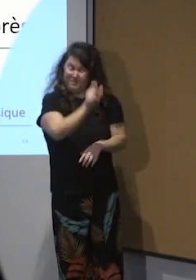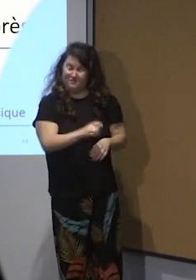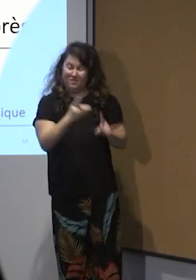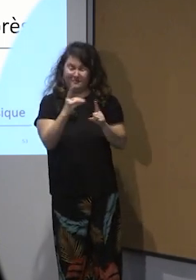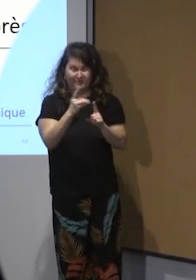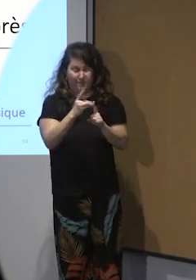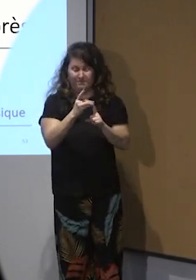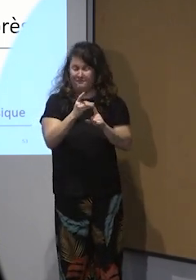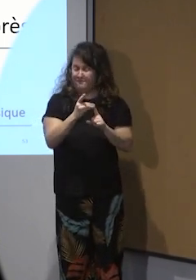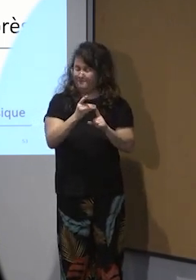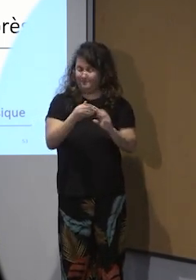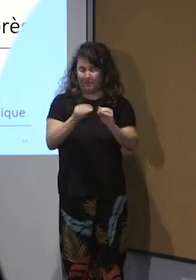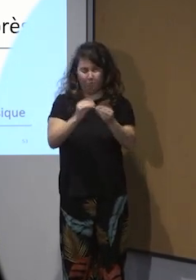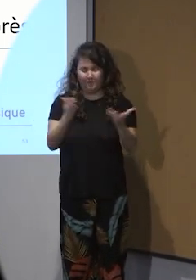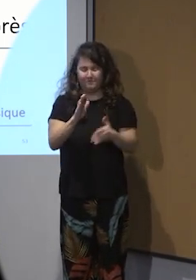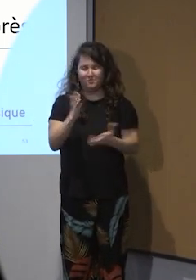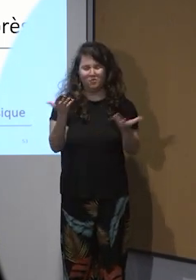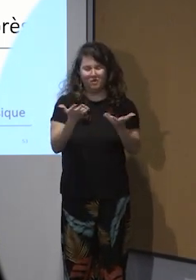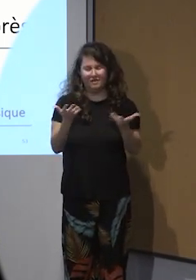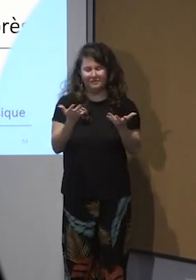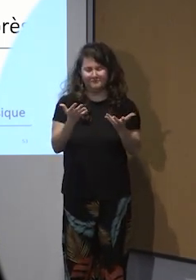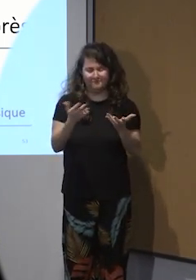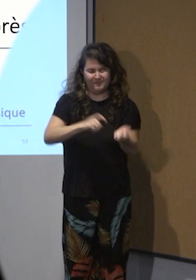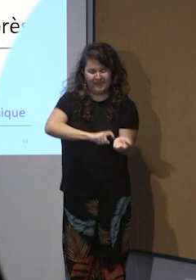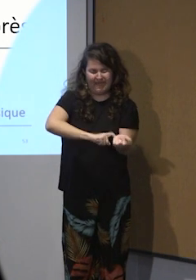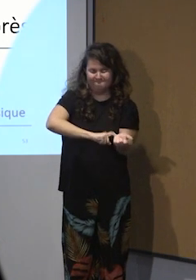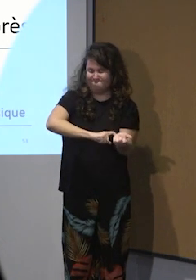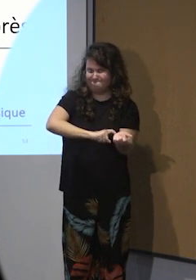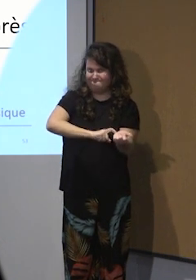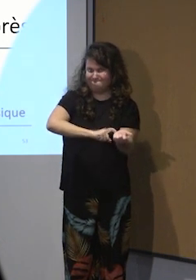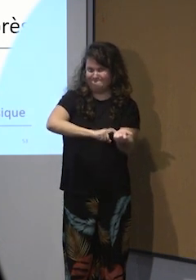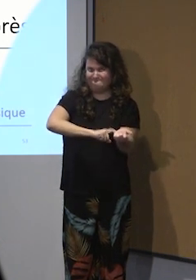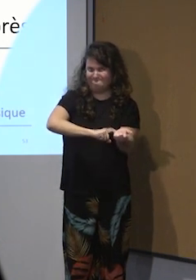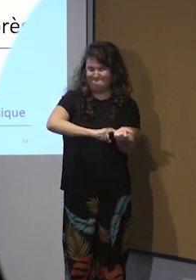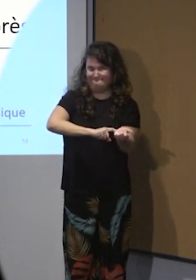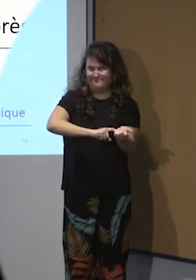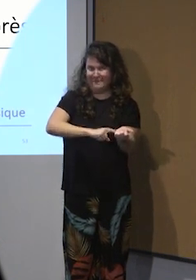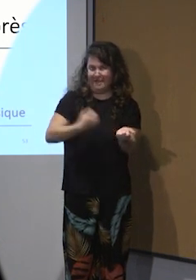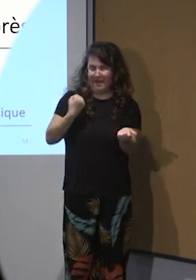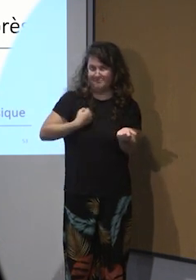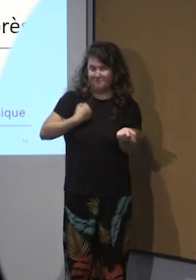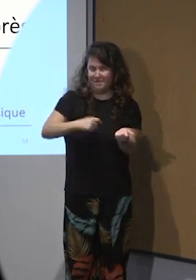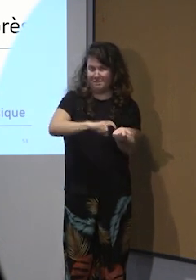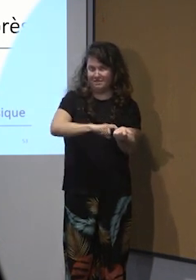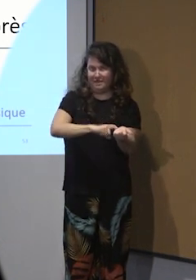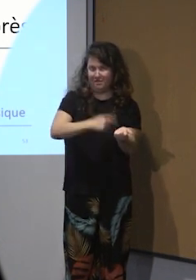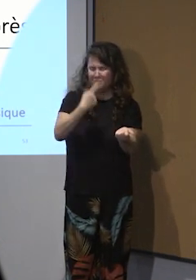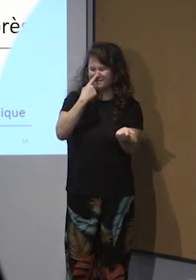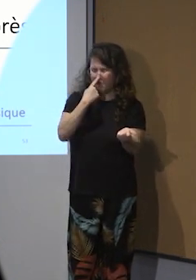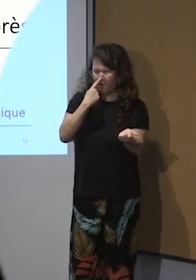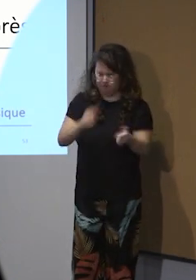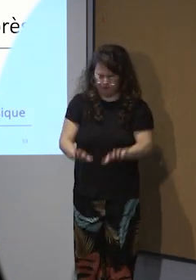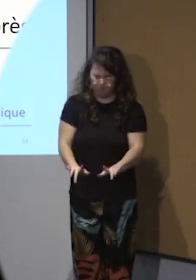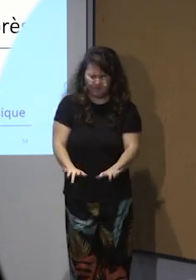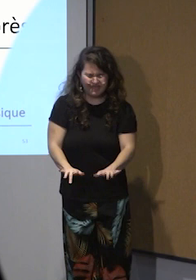une neuropathie, c'est-à-dire qu'il va y avoir une atteinte des nerfs qui peut fausser la perception douloureuse au niveau des pieds, ce qui fait que vous pouvez avoir